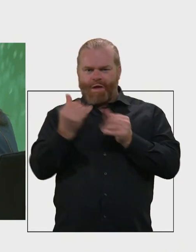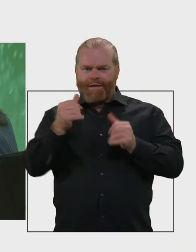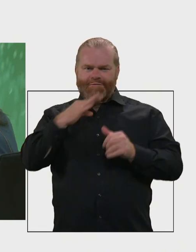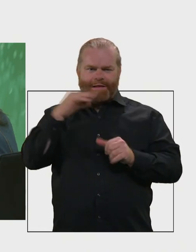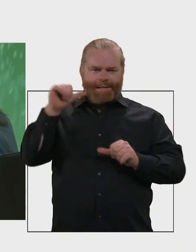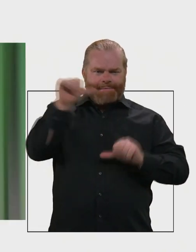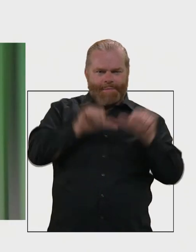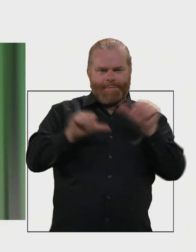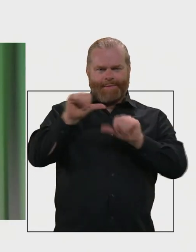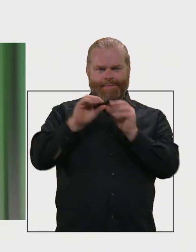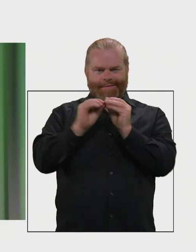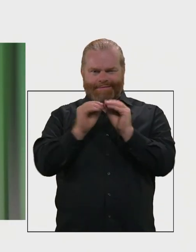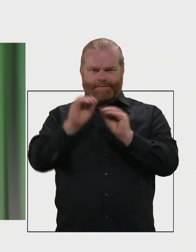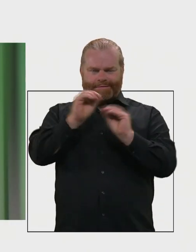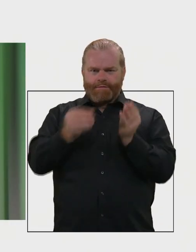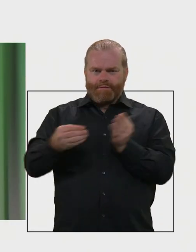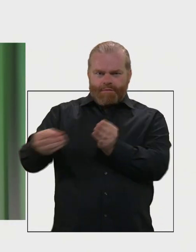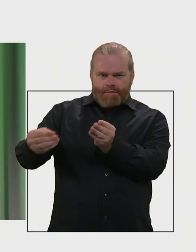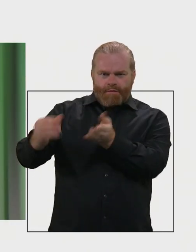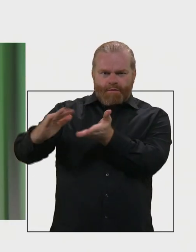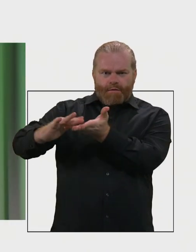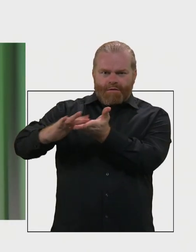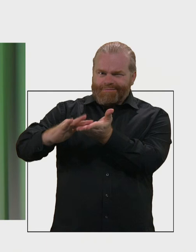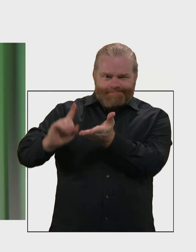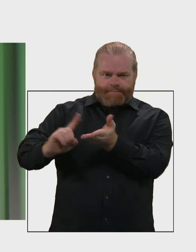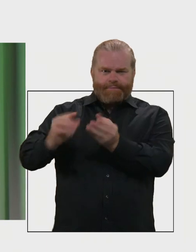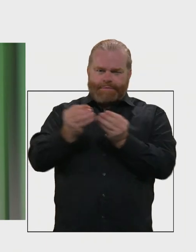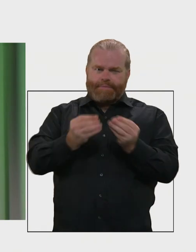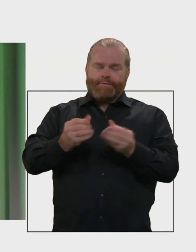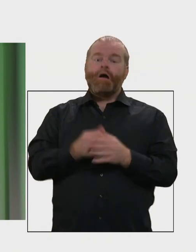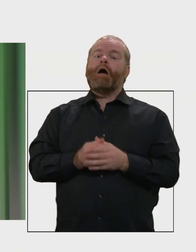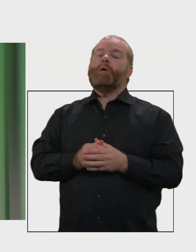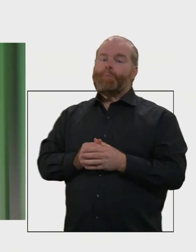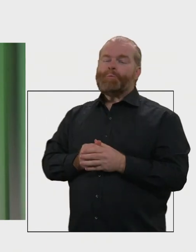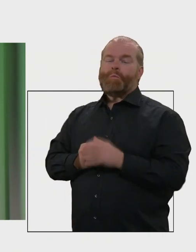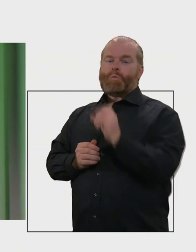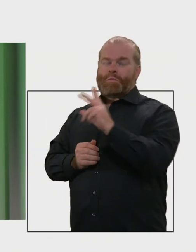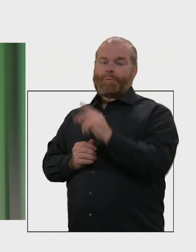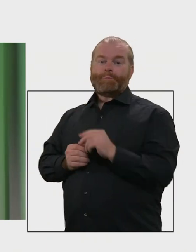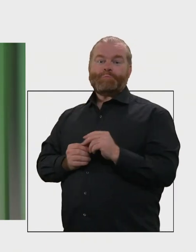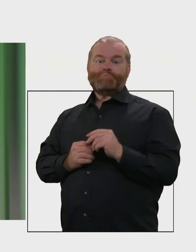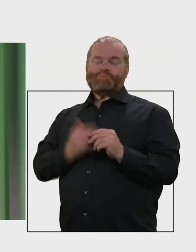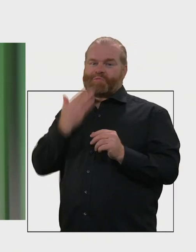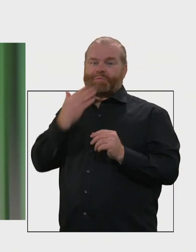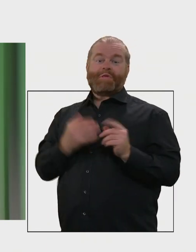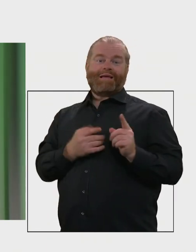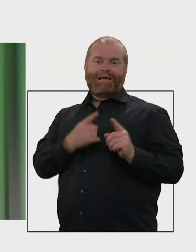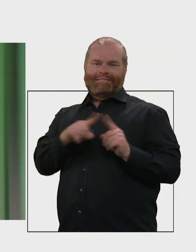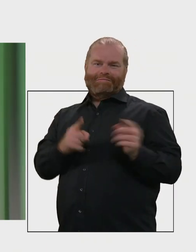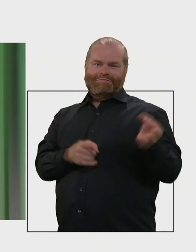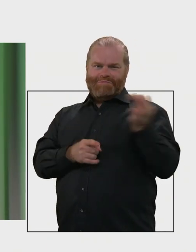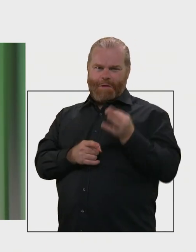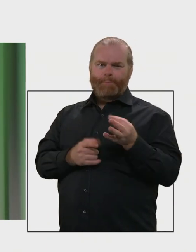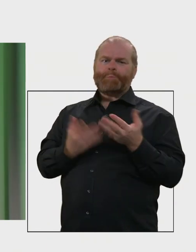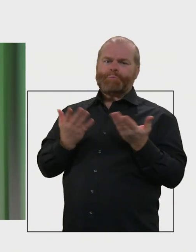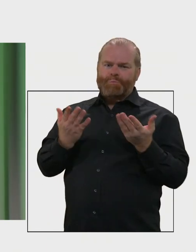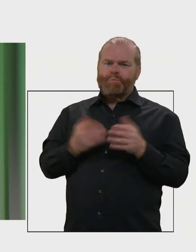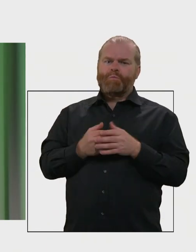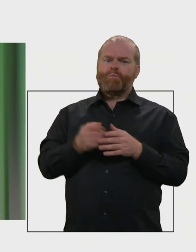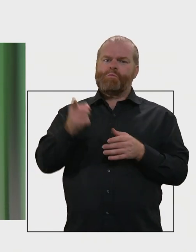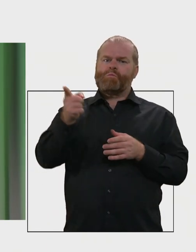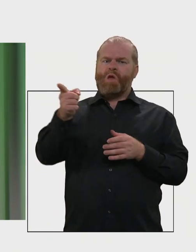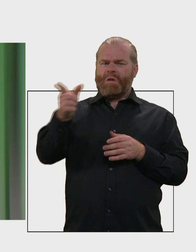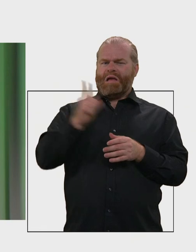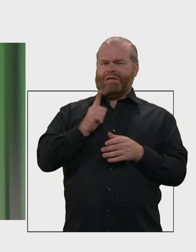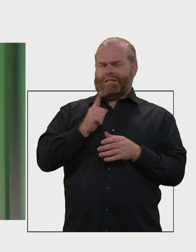Tastfokusgruppenmitglieder. Ich habe hier die Frage, Katja, aber ich glaube, die hast du am Anfang eigentlich quasi schon beantwortet. Vielleicht noch, kann ja sein, dass jemand später erst